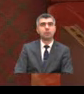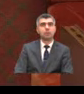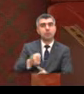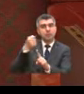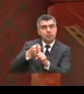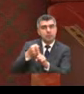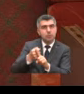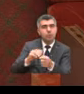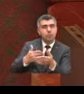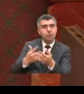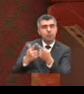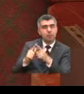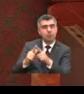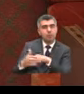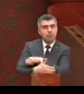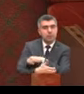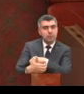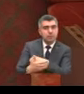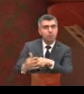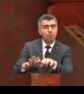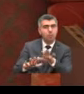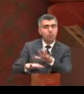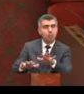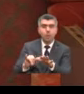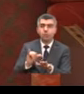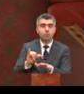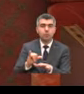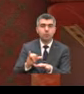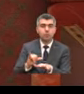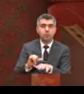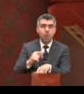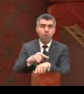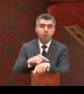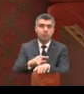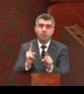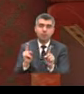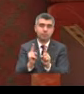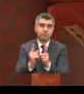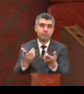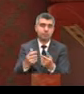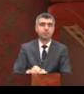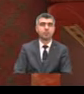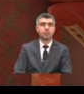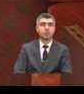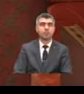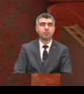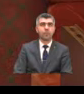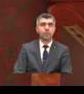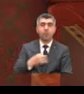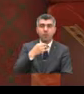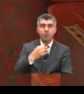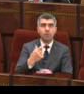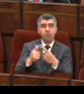المبادرات عديدة لفائدة فئة هشة من المجتمع. وقتاش هاد الشيء؟ الولاية سالات. هاد المسائل السيدة الوزيرة خص